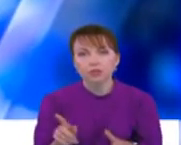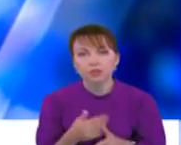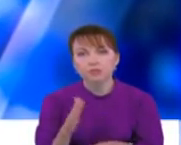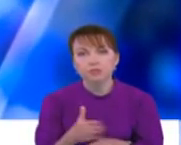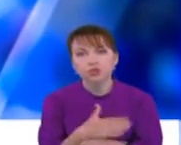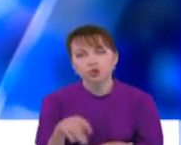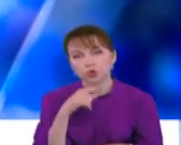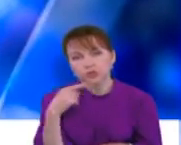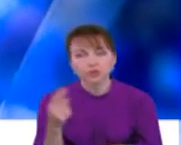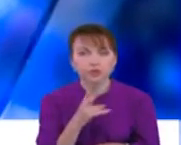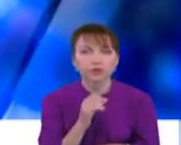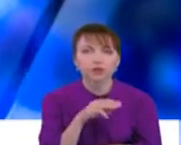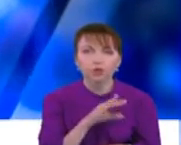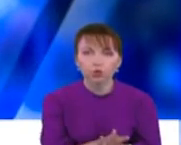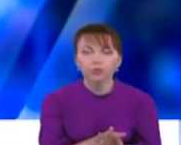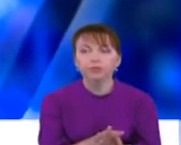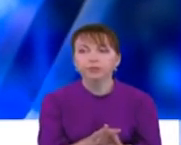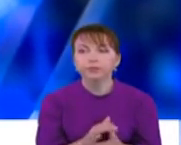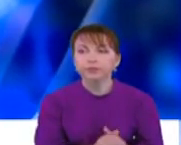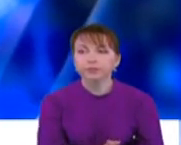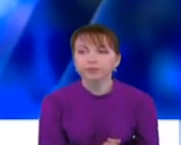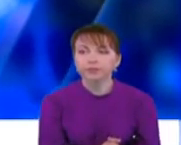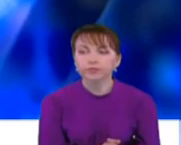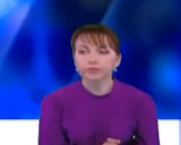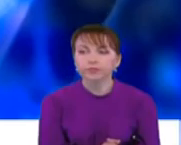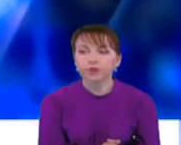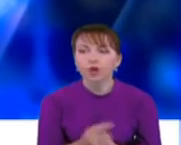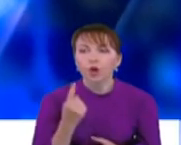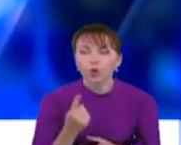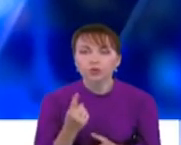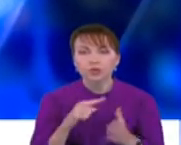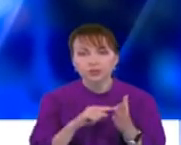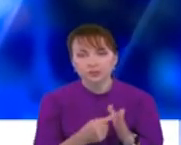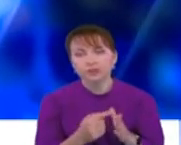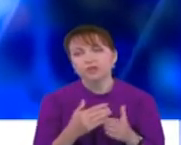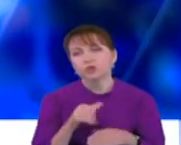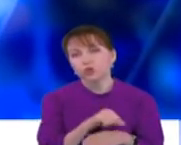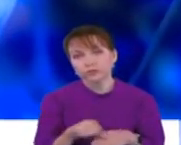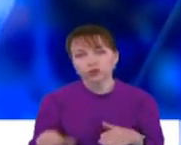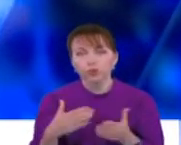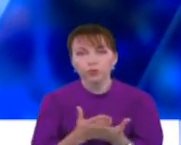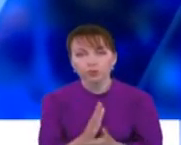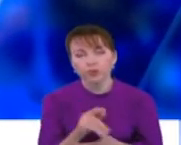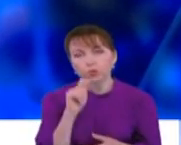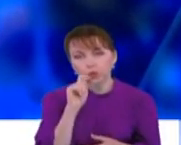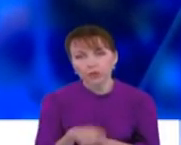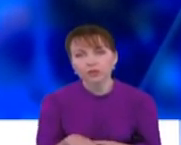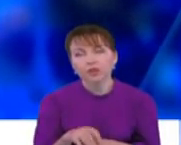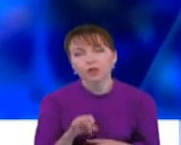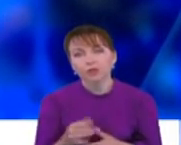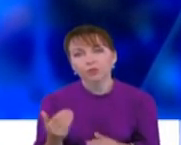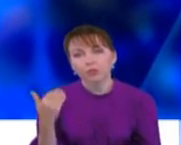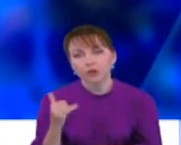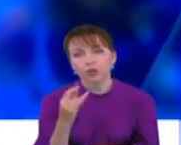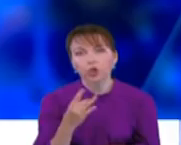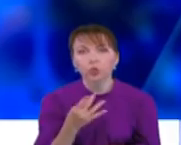і НАТО, то один із аспектів зовнішньої політики України і попереднього уряду –